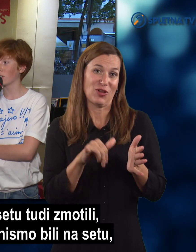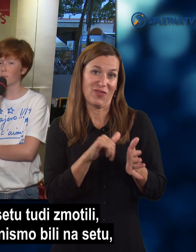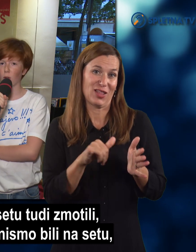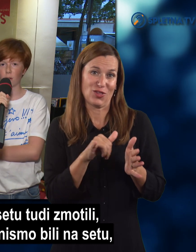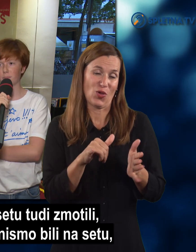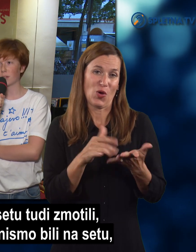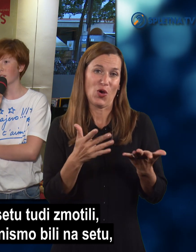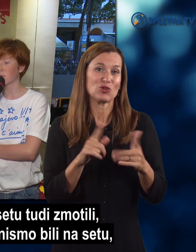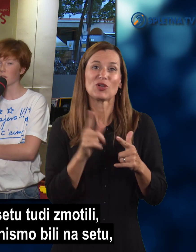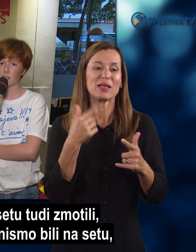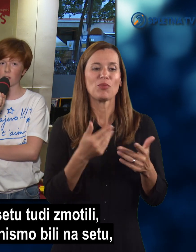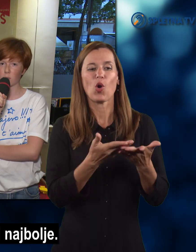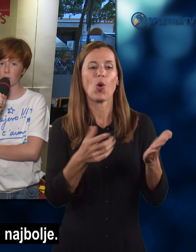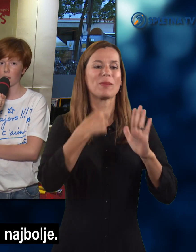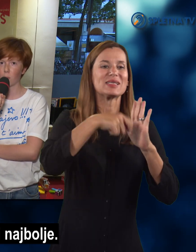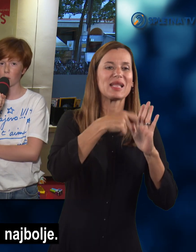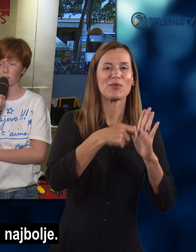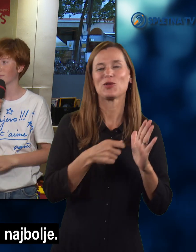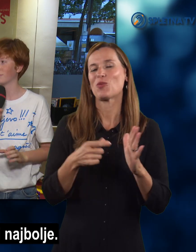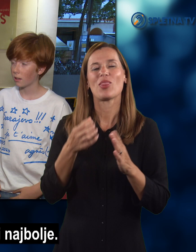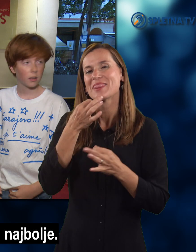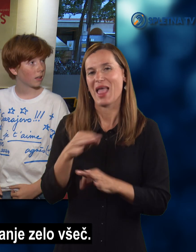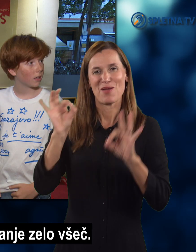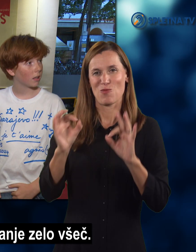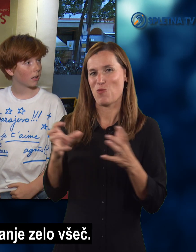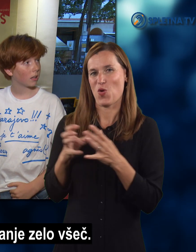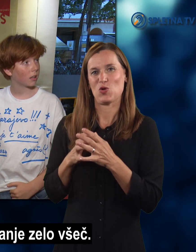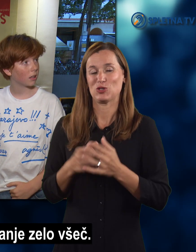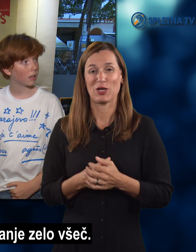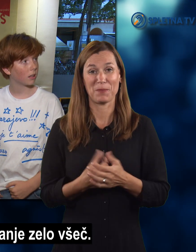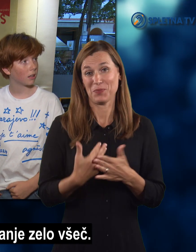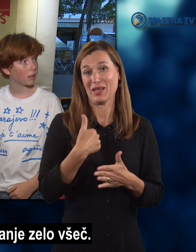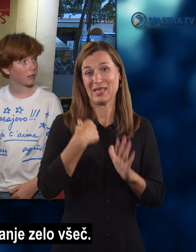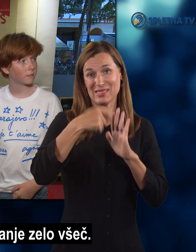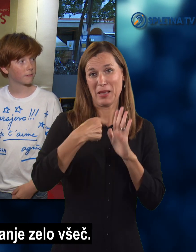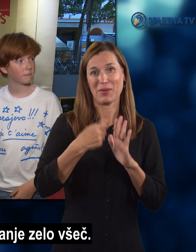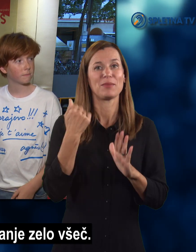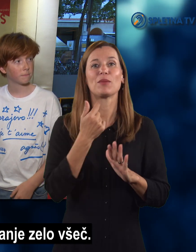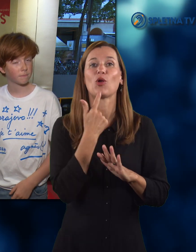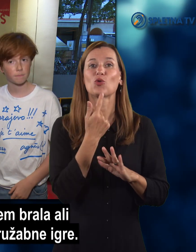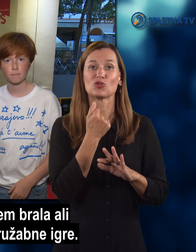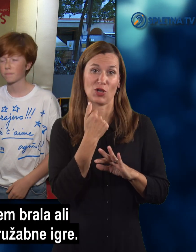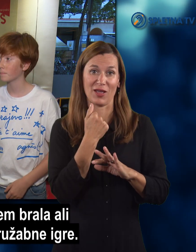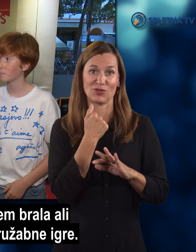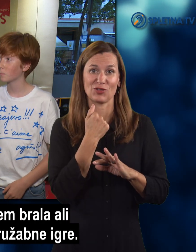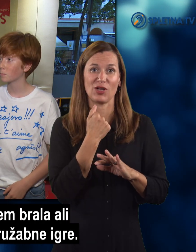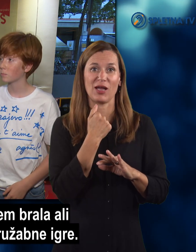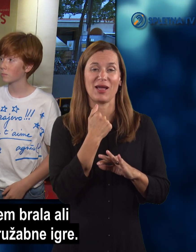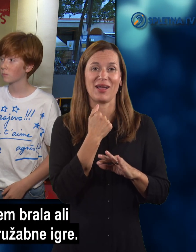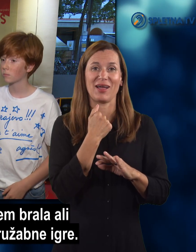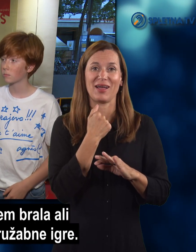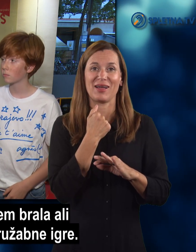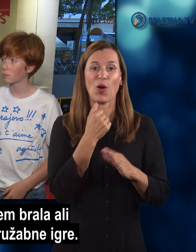vedno, ko nismo bili na setu, smo se imeli najboljše. Meni je bilo snemanje zelo všeč. Tako med